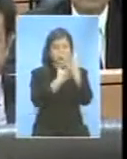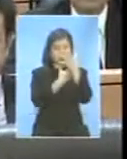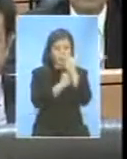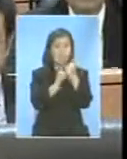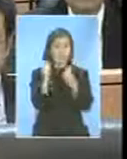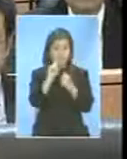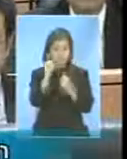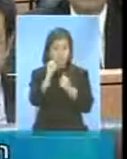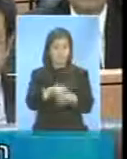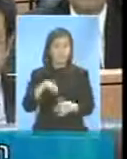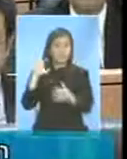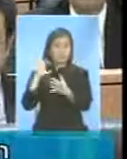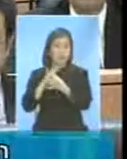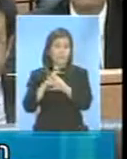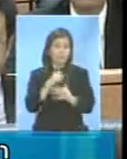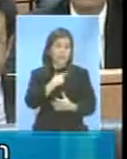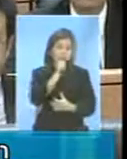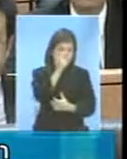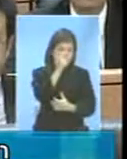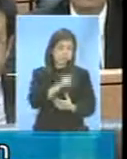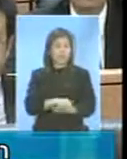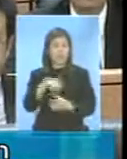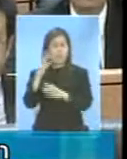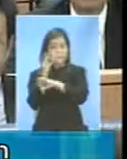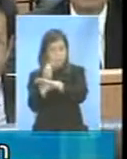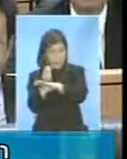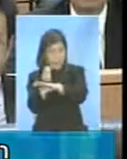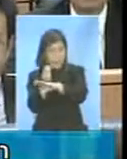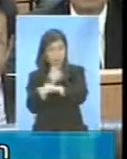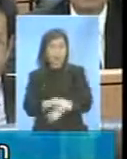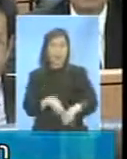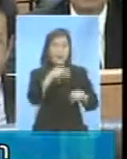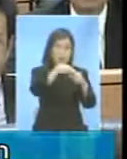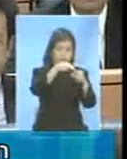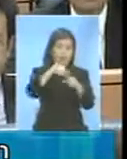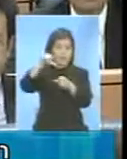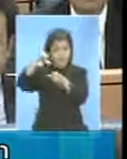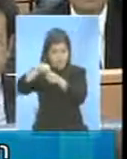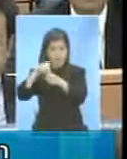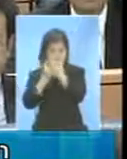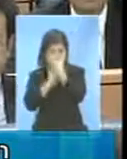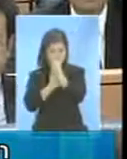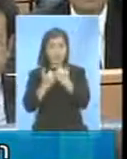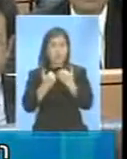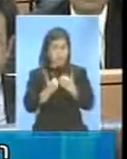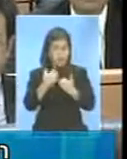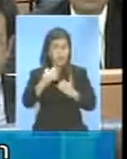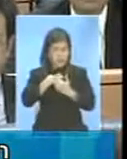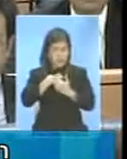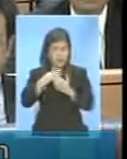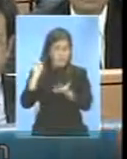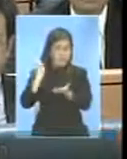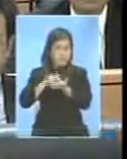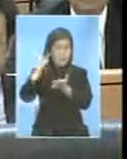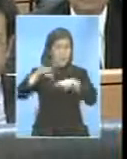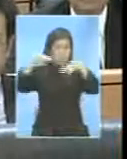กิจเหมืองทองเหมืองเพชรน้ำมันและแก๊สตอนนี้กำลังจะได้สัมปท